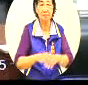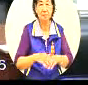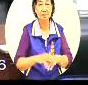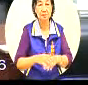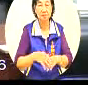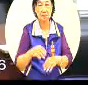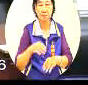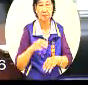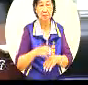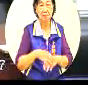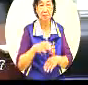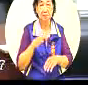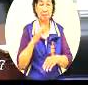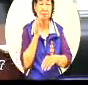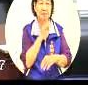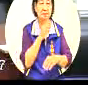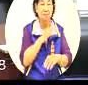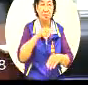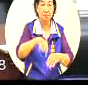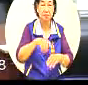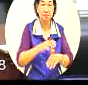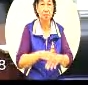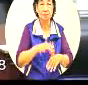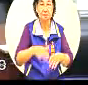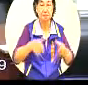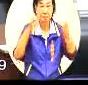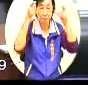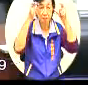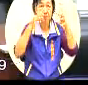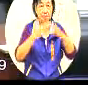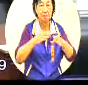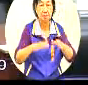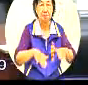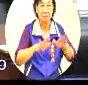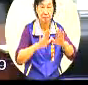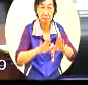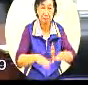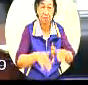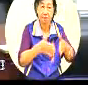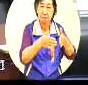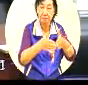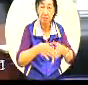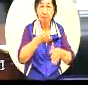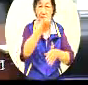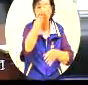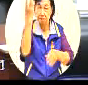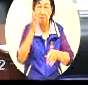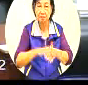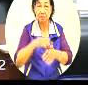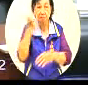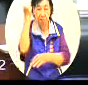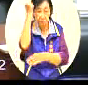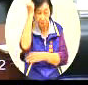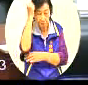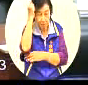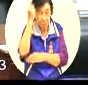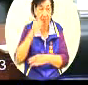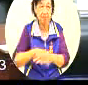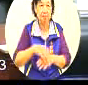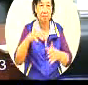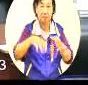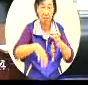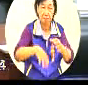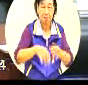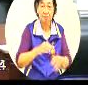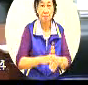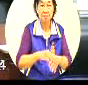议说高雄市民现在需要的就是这样的一个青年住宅，我们有没有办法来做这个部分。而且青年住宅你知道定义是什么，它